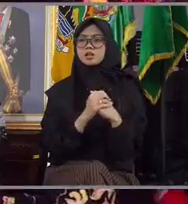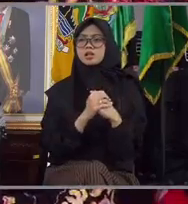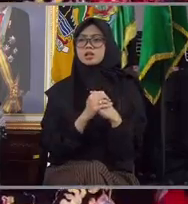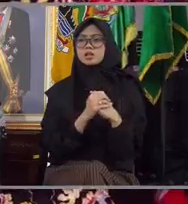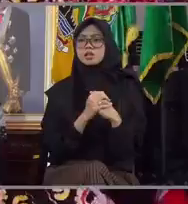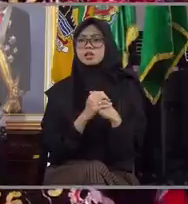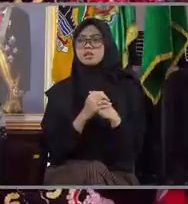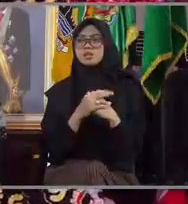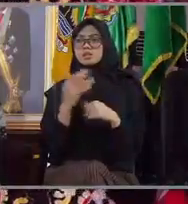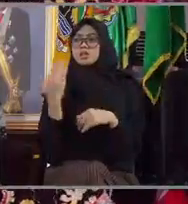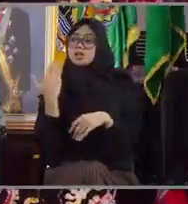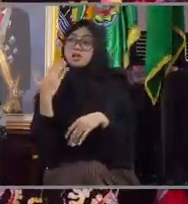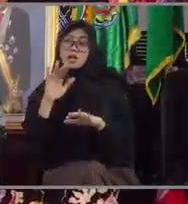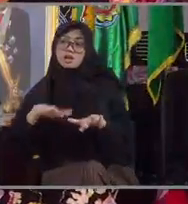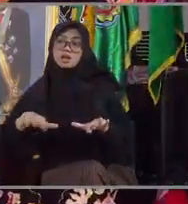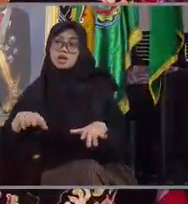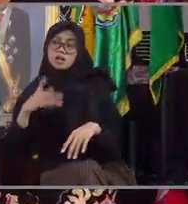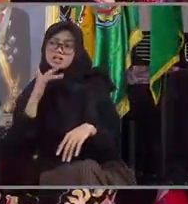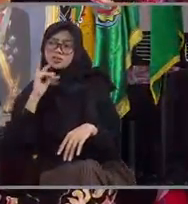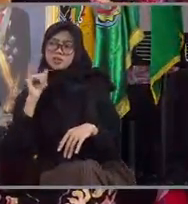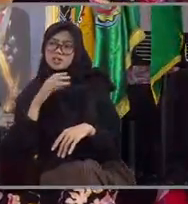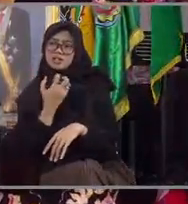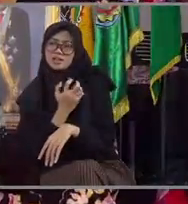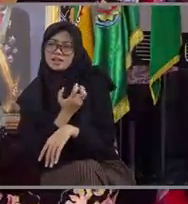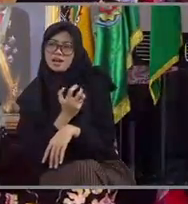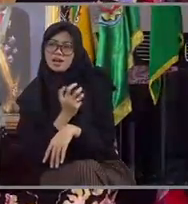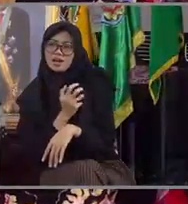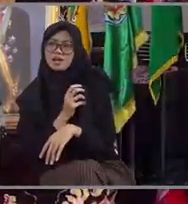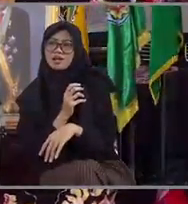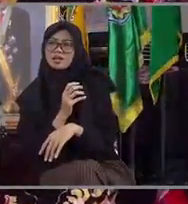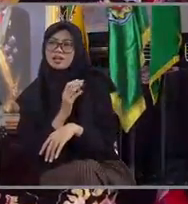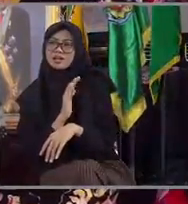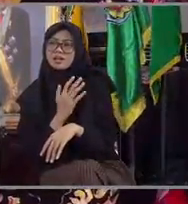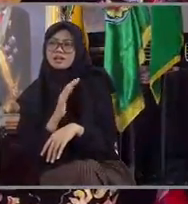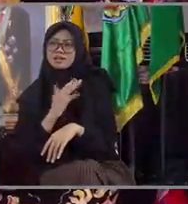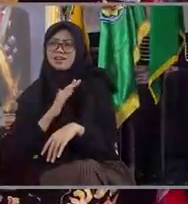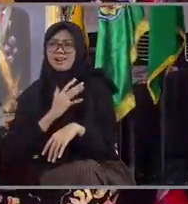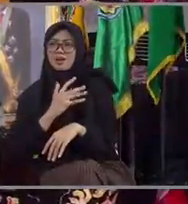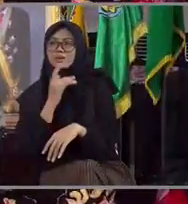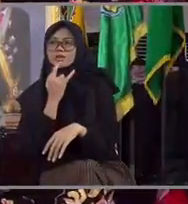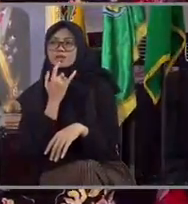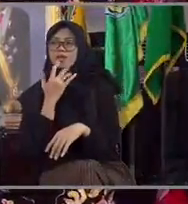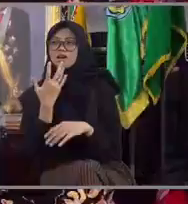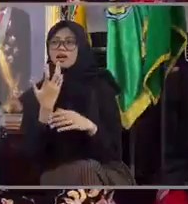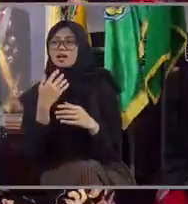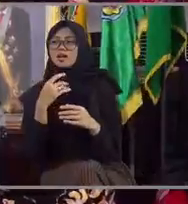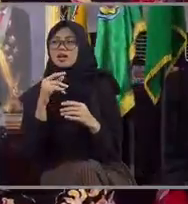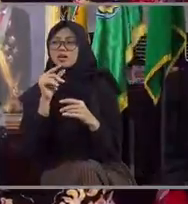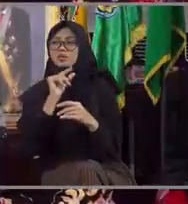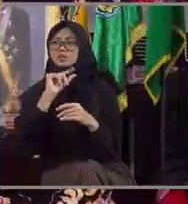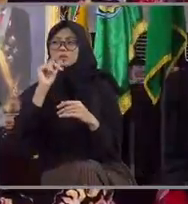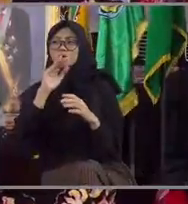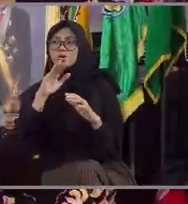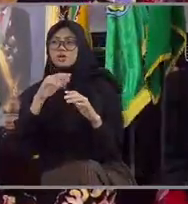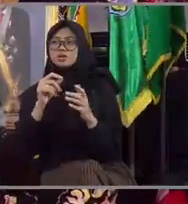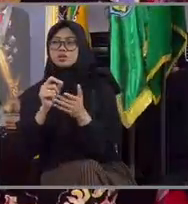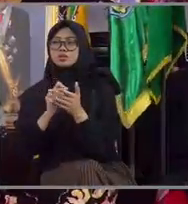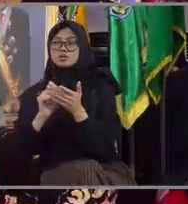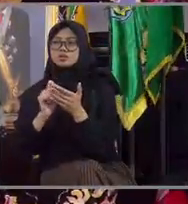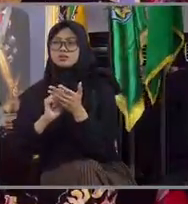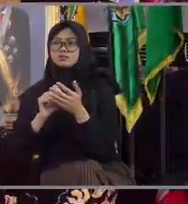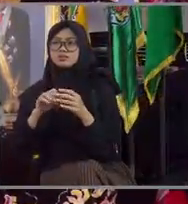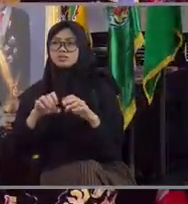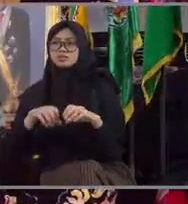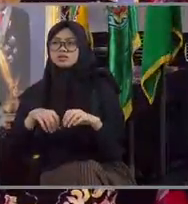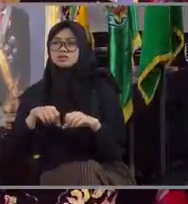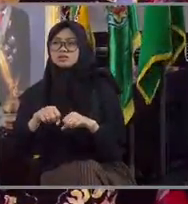Pak anak-anak tadi itu masih galau soal naik sepeda Pak De ada usulan SIM anak pak ya Boleh Pak dibicarakan sama